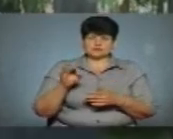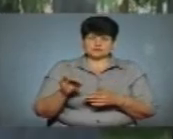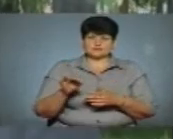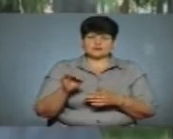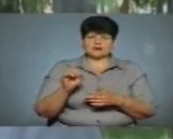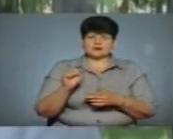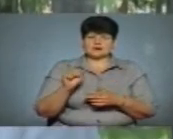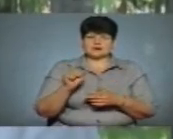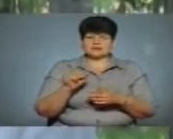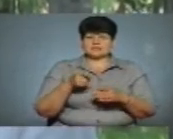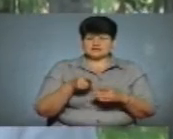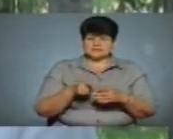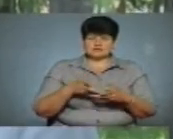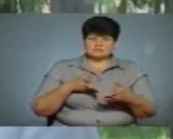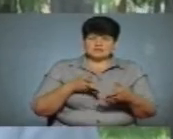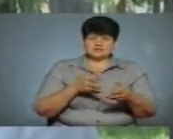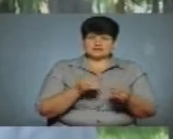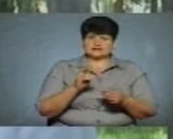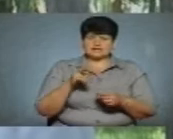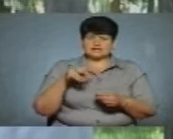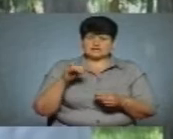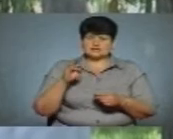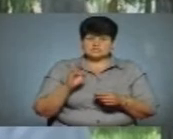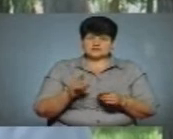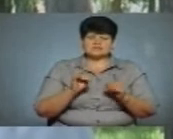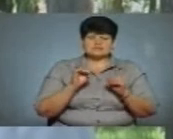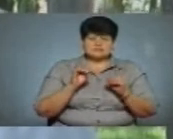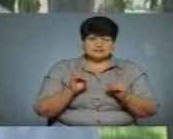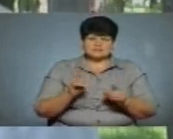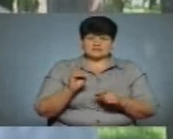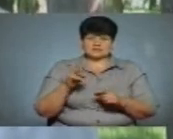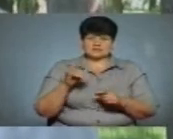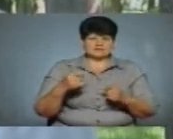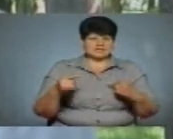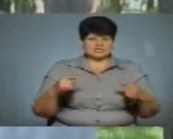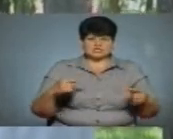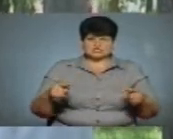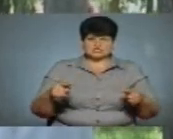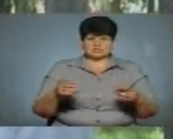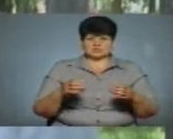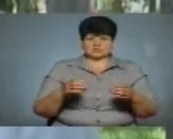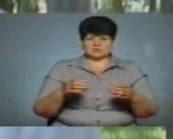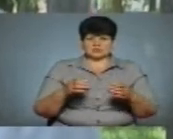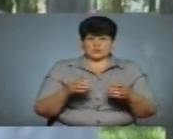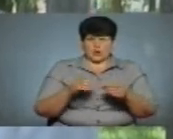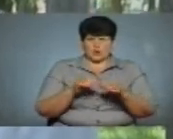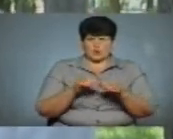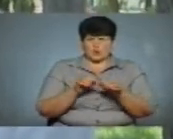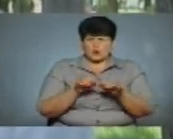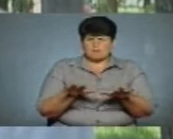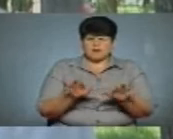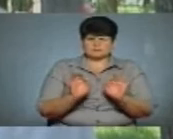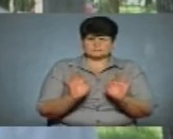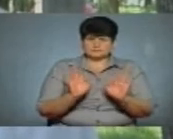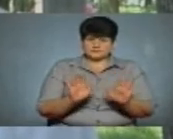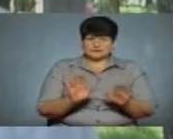препаратом, який діє на кліщів, розрахований суто на кліщів, на інших комах є безпечним. Засобу